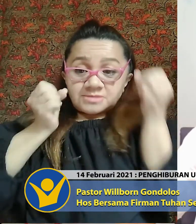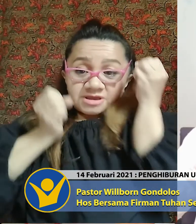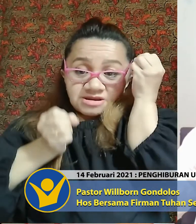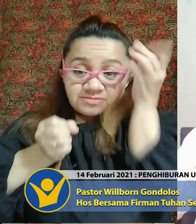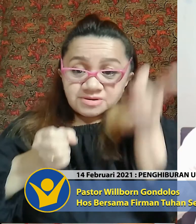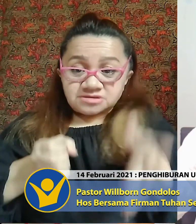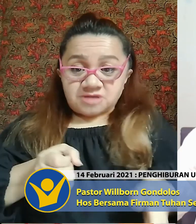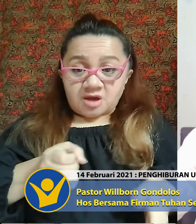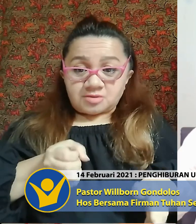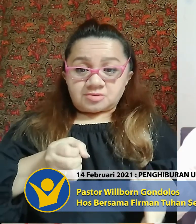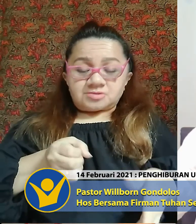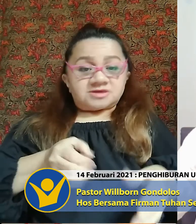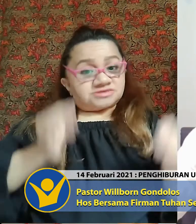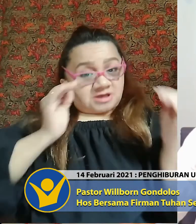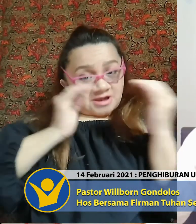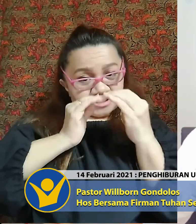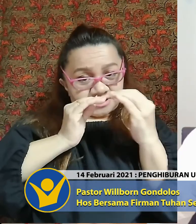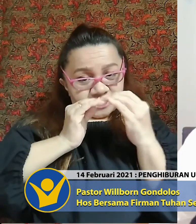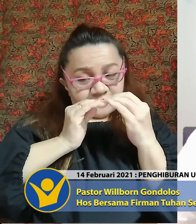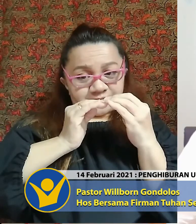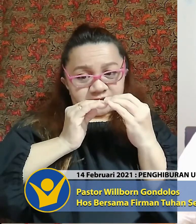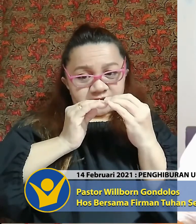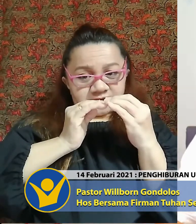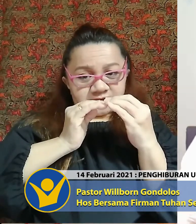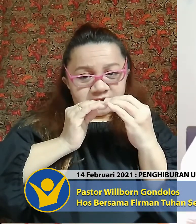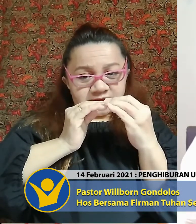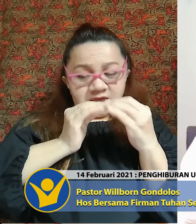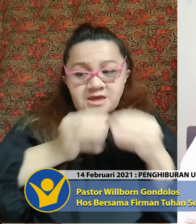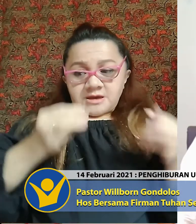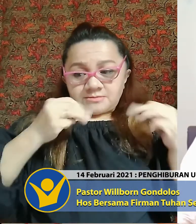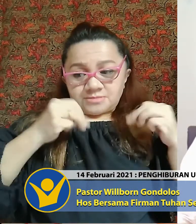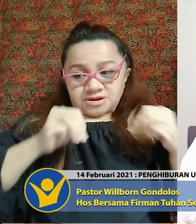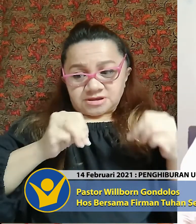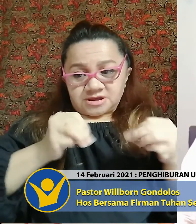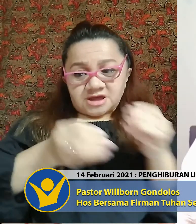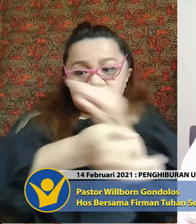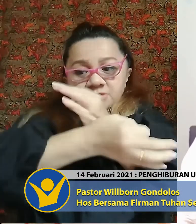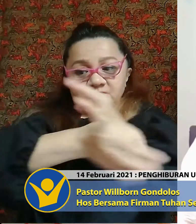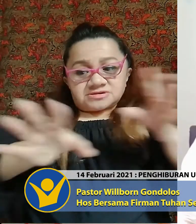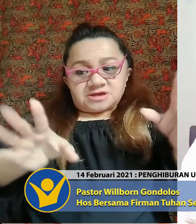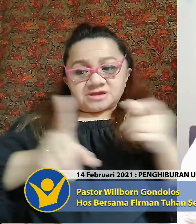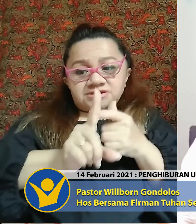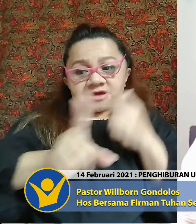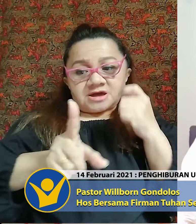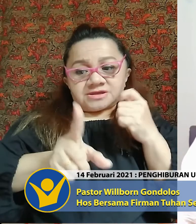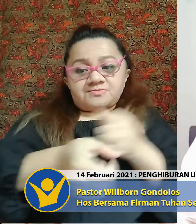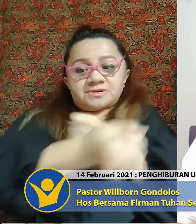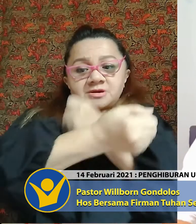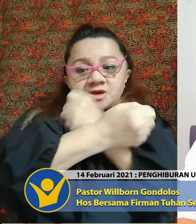Masehi, 400 tahun sebelum Yesus dilahirkan.